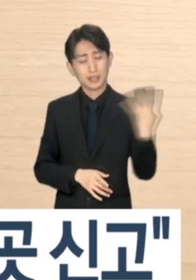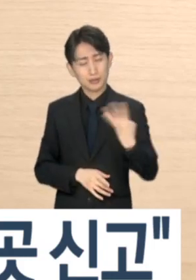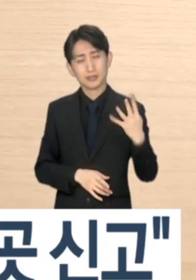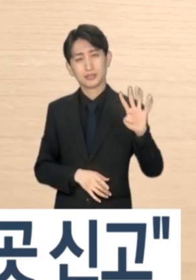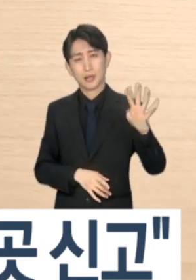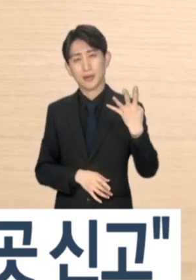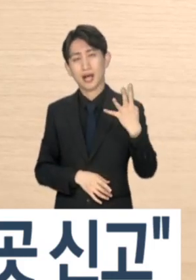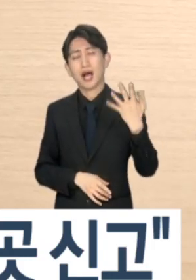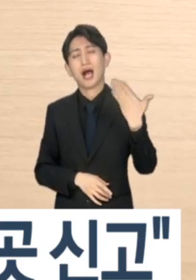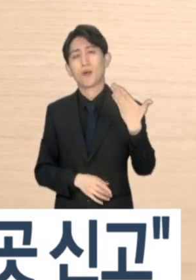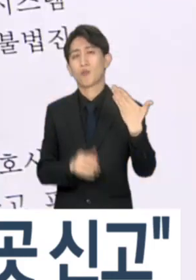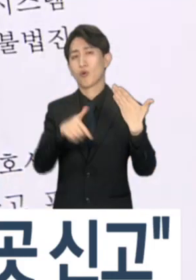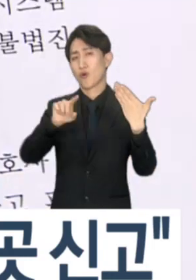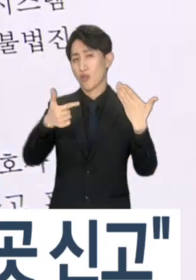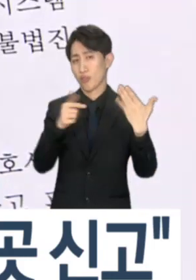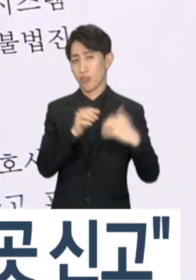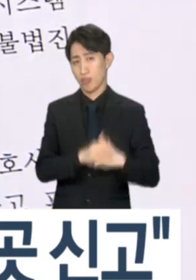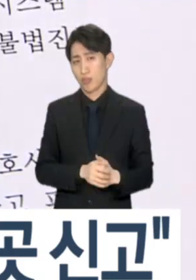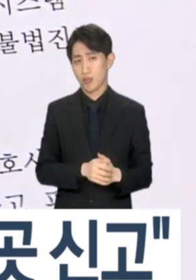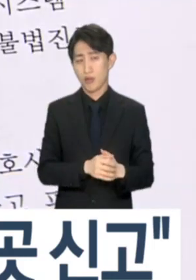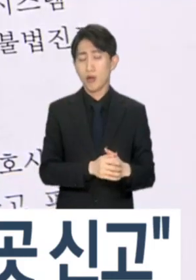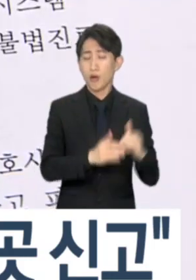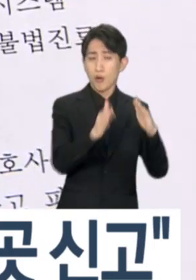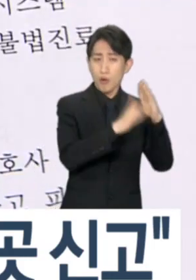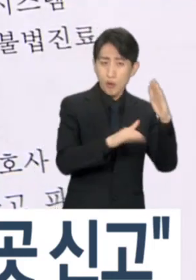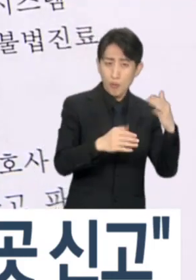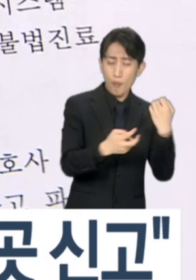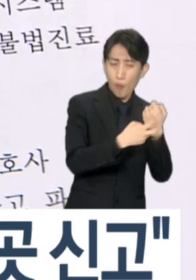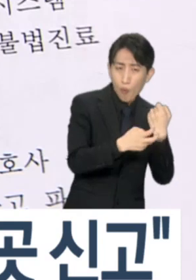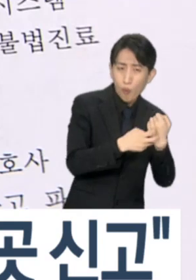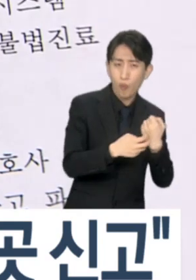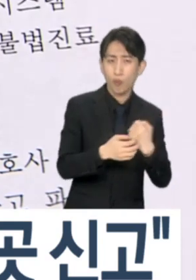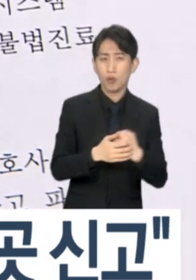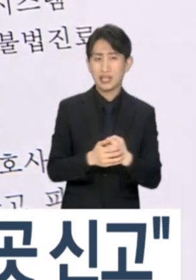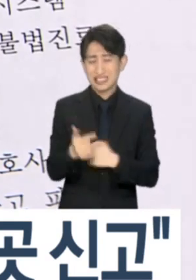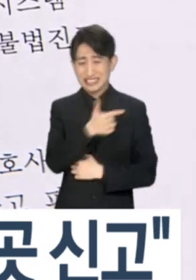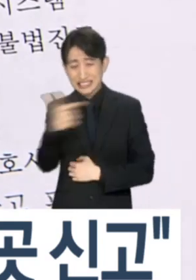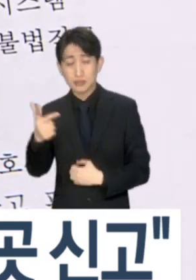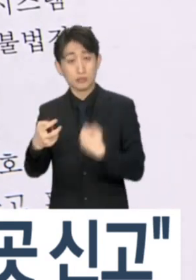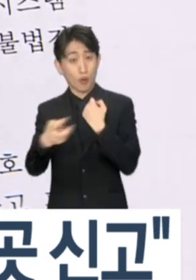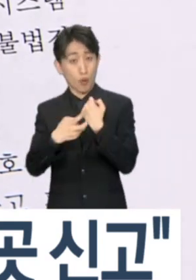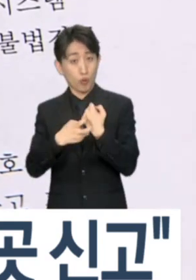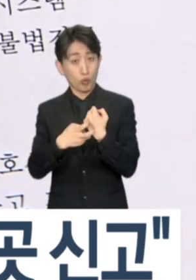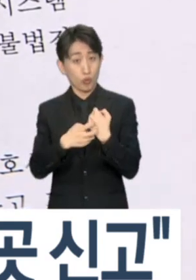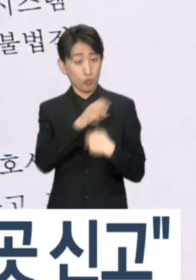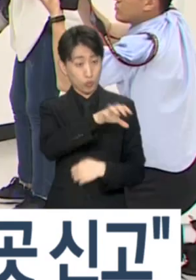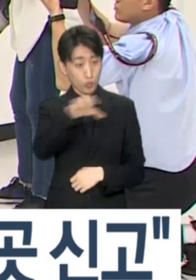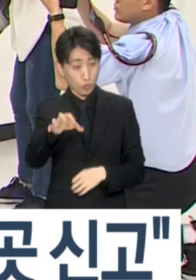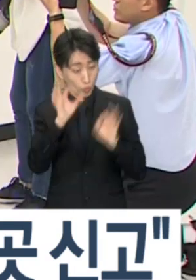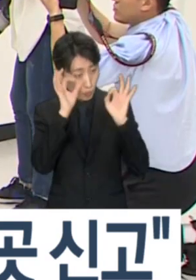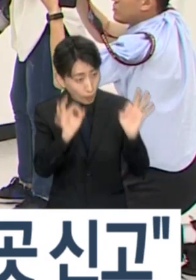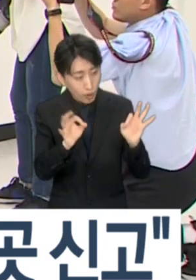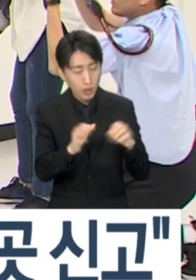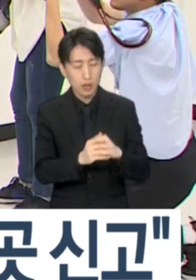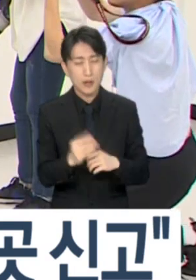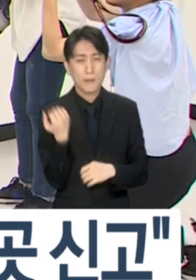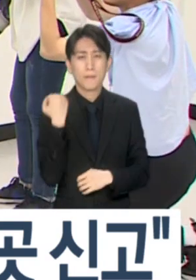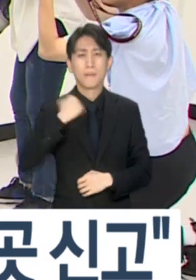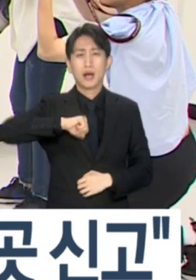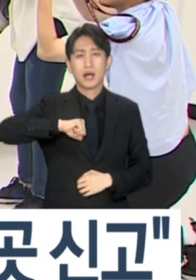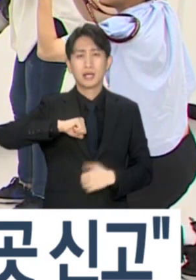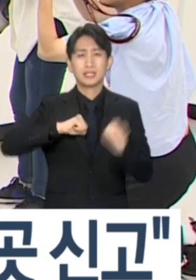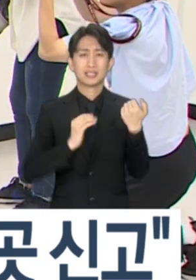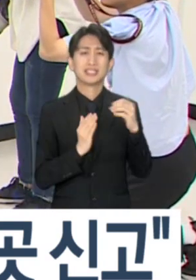상급종합병원과 국공립병원 500병상 이상 대형병원 중 위반 신고 건수가 신권 이상인